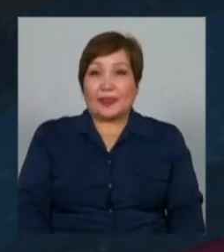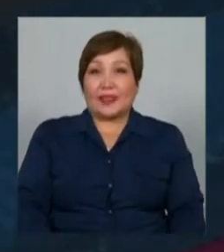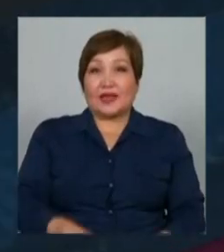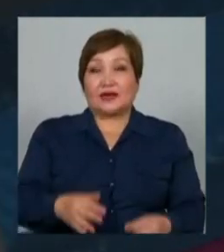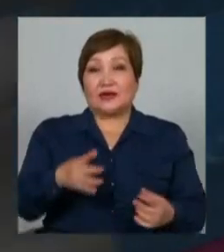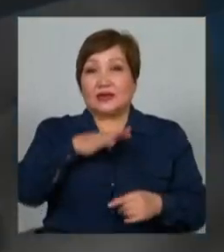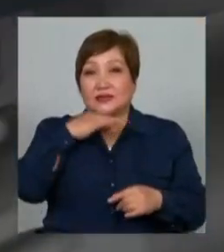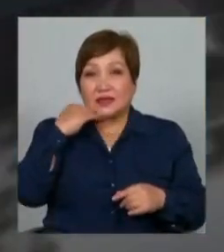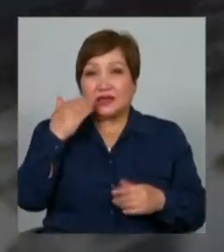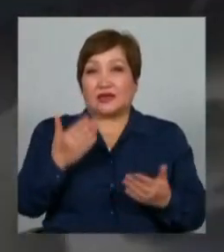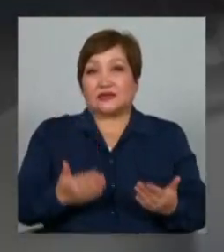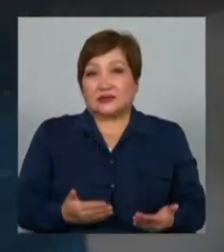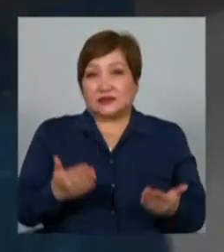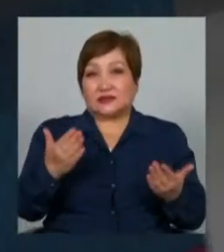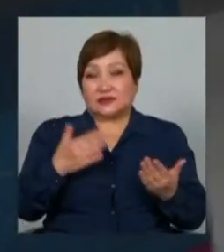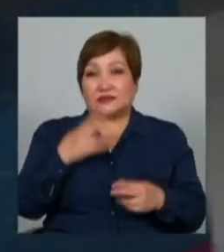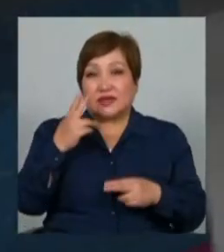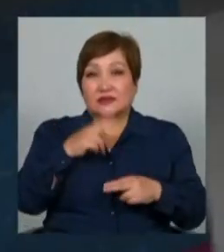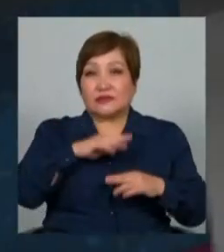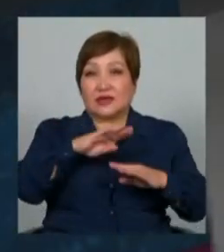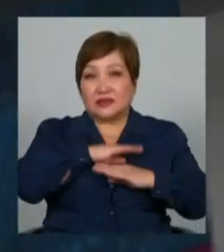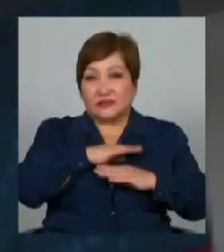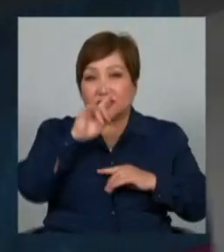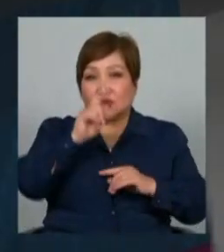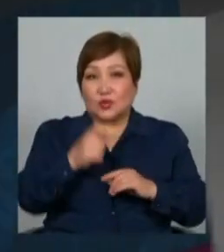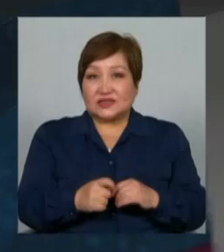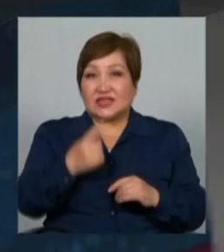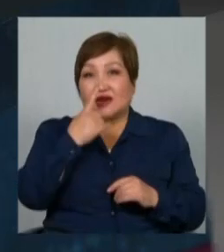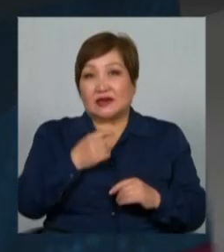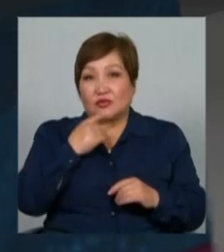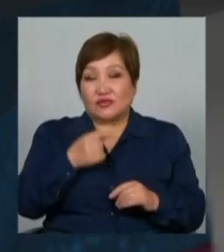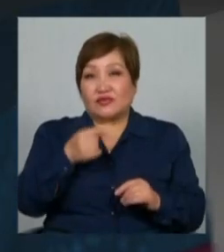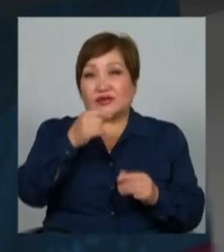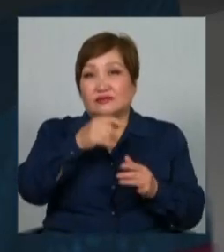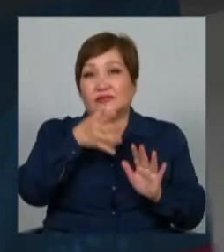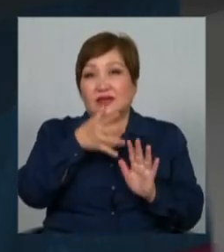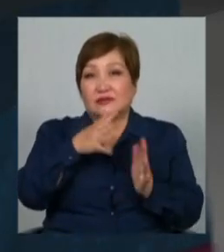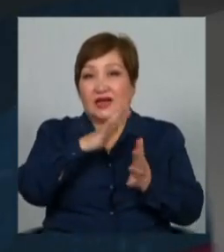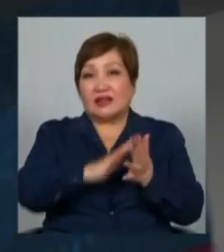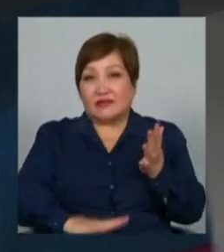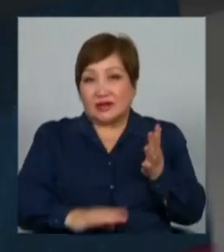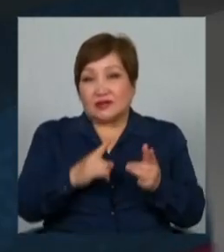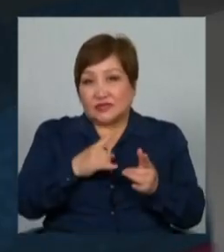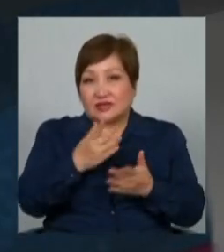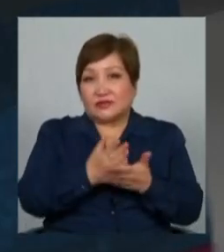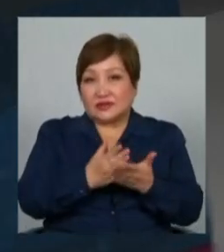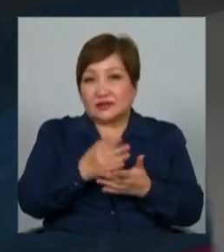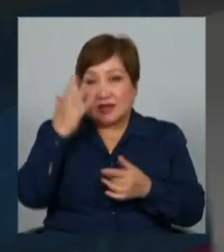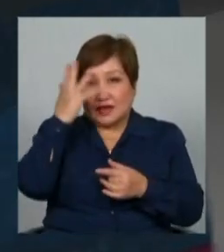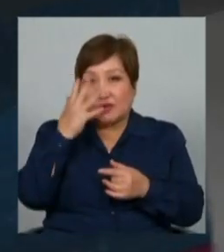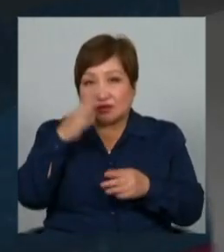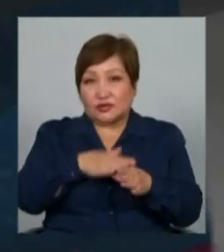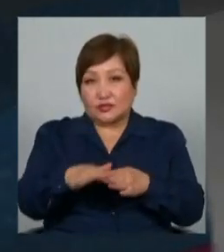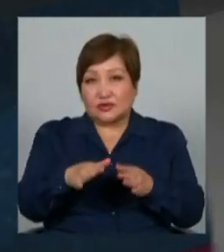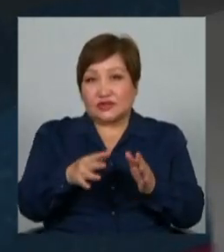Талай жанның өмірін қиған сұм соғыста қан мен терін төккен талай батырдың асқақ арманы орындалғанына биыл 76